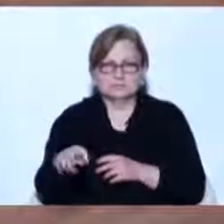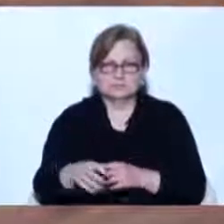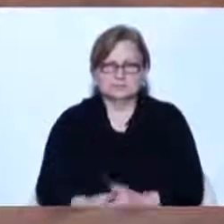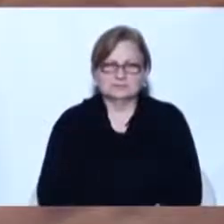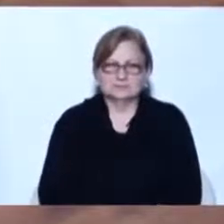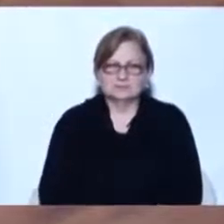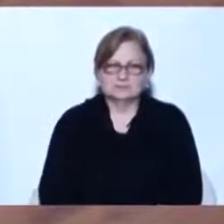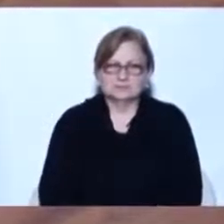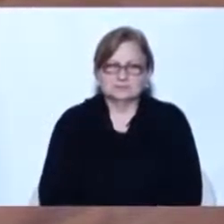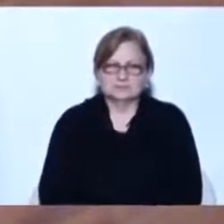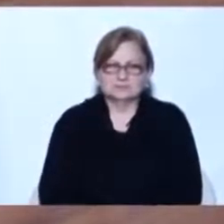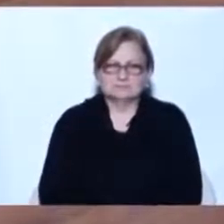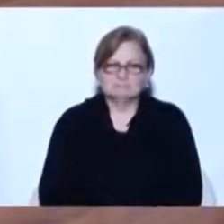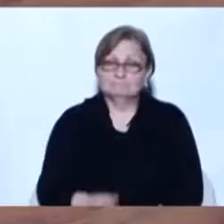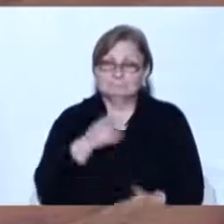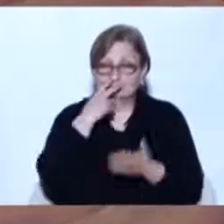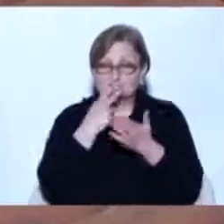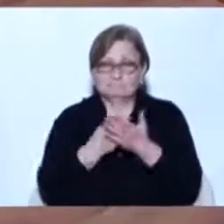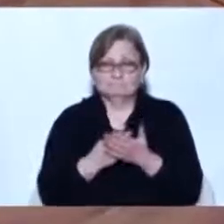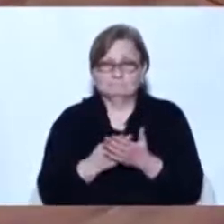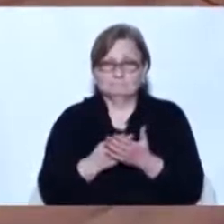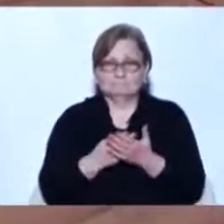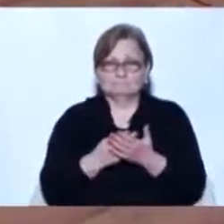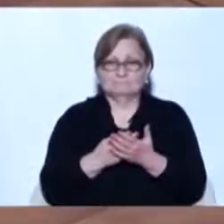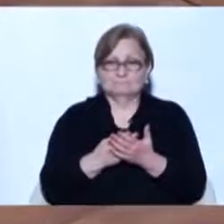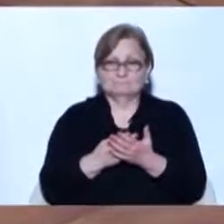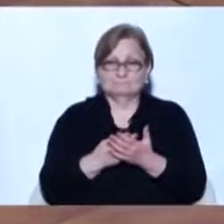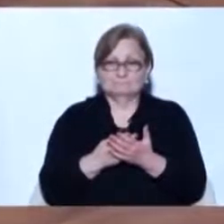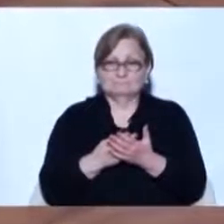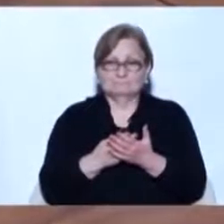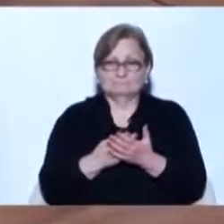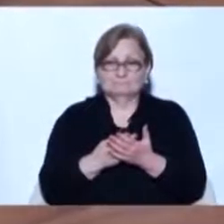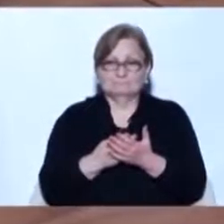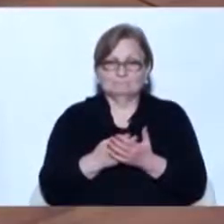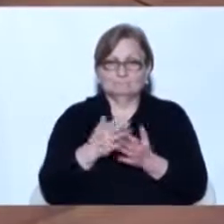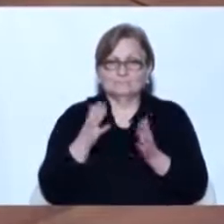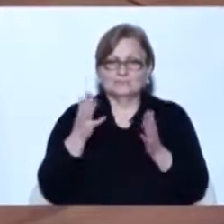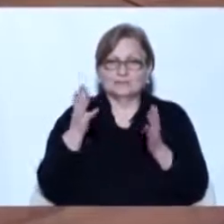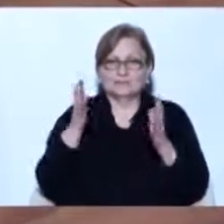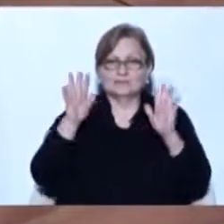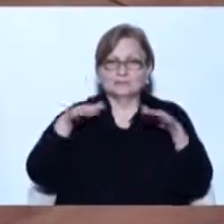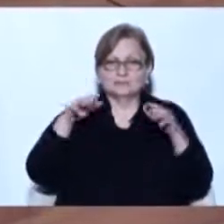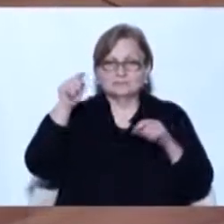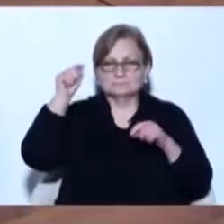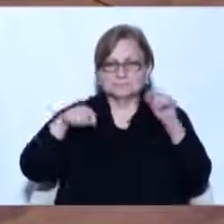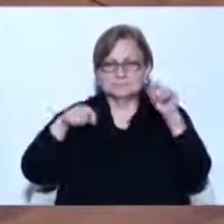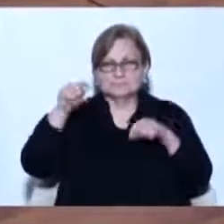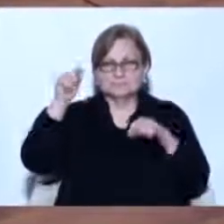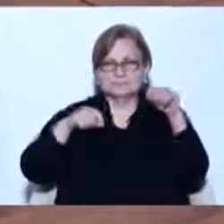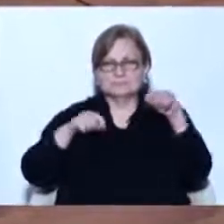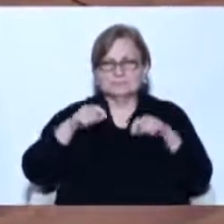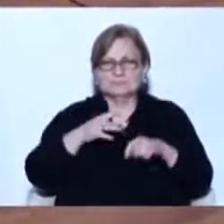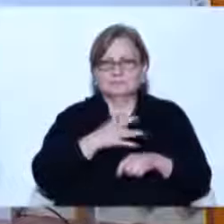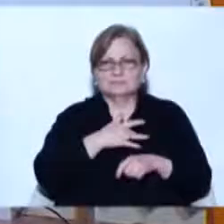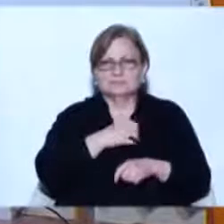ხო? აი ნახე, თითქოს აი წვიმის წვეთები წკარუნობს,